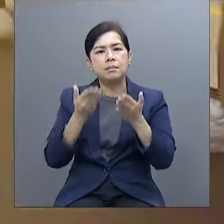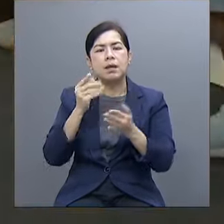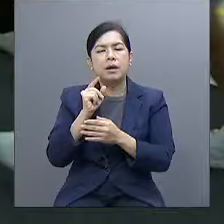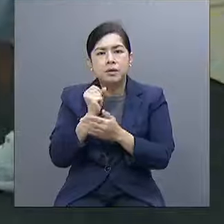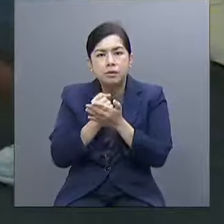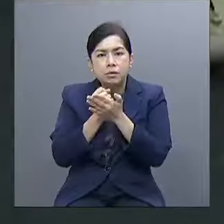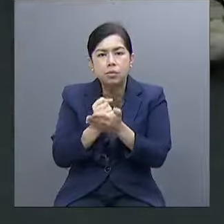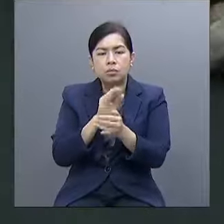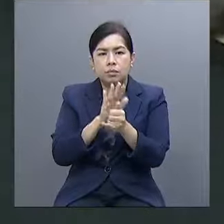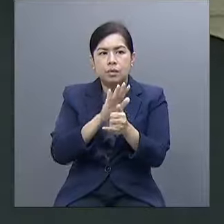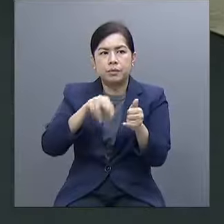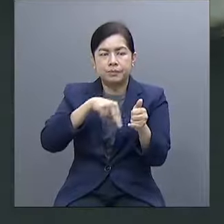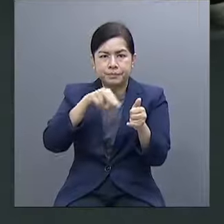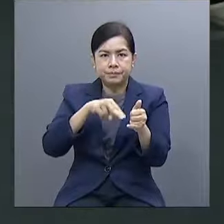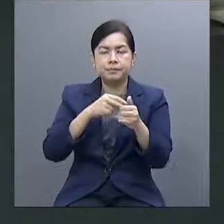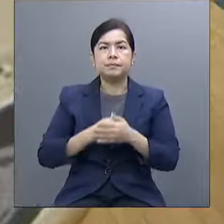า